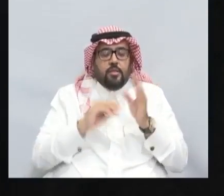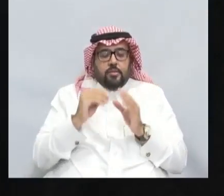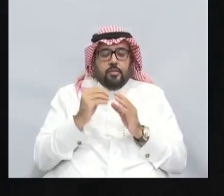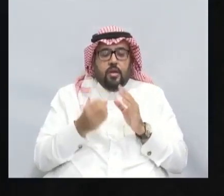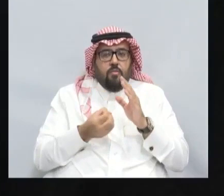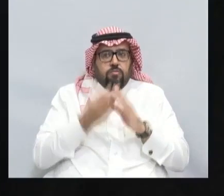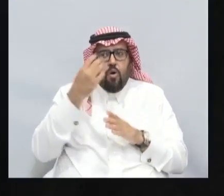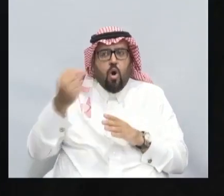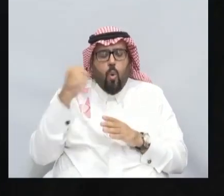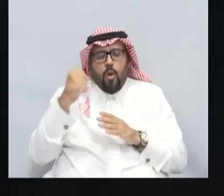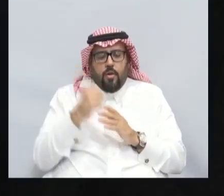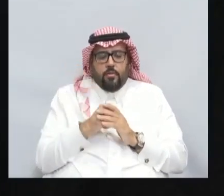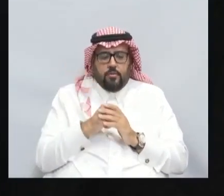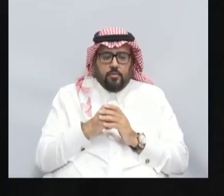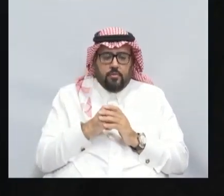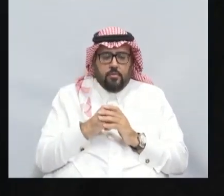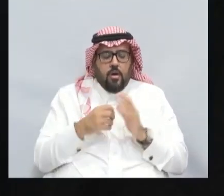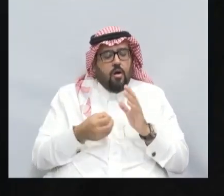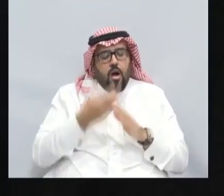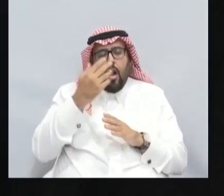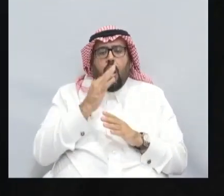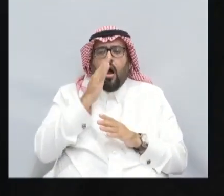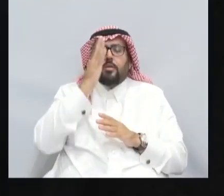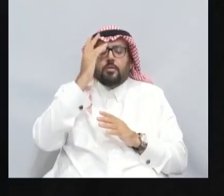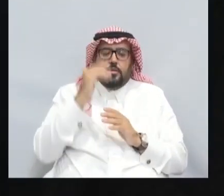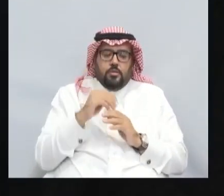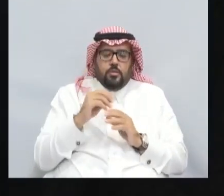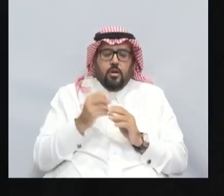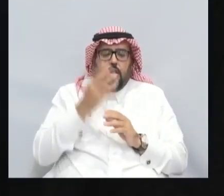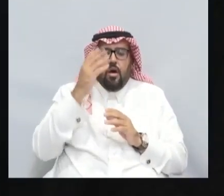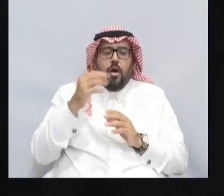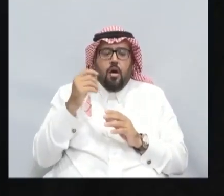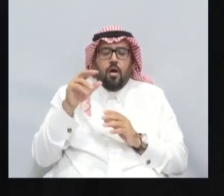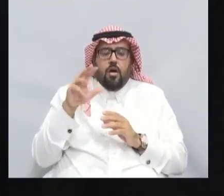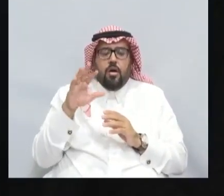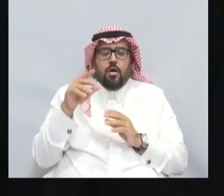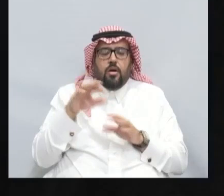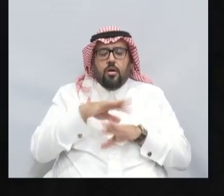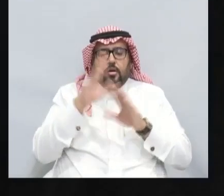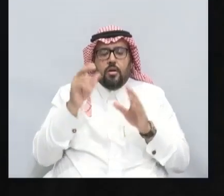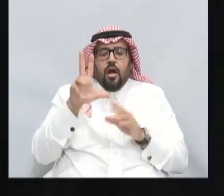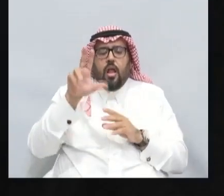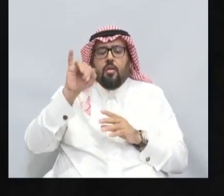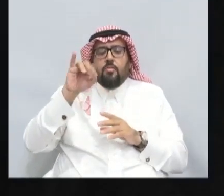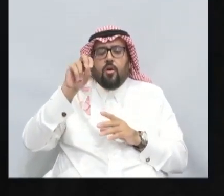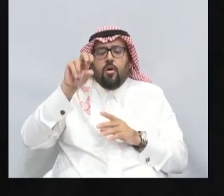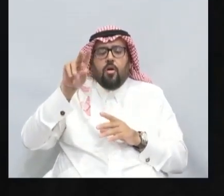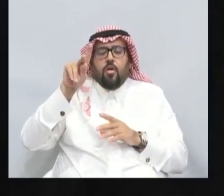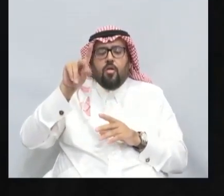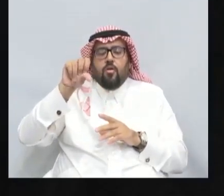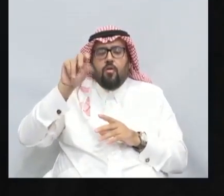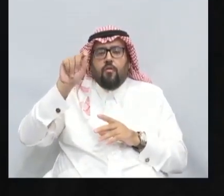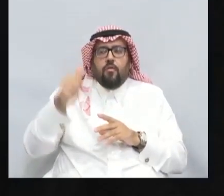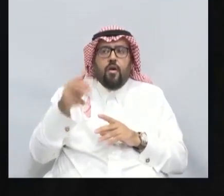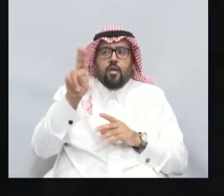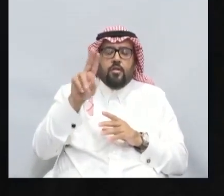ماذا؟ شديد جدا. تخرج الغازات، وتخرج اللابة، وتخرج الحمى، وتخرج ماذا؟ المقذوفات الصلبة، تخرج